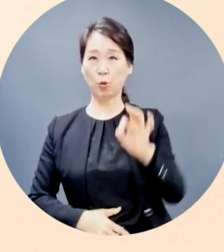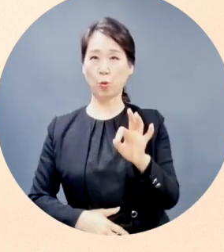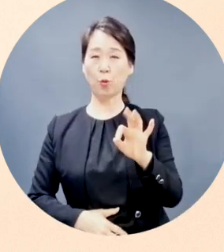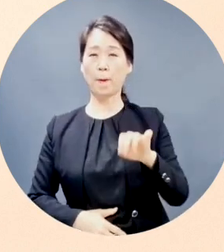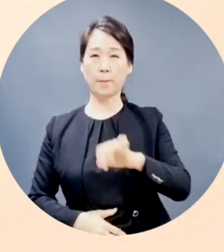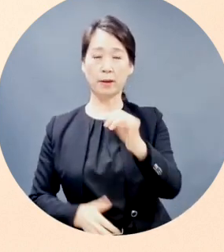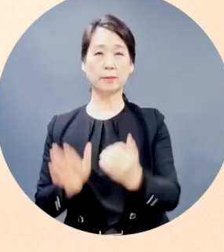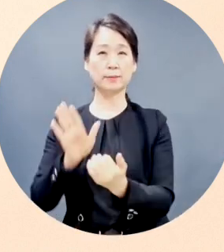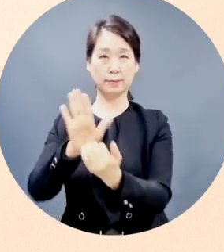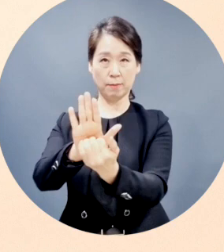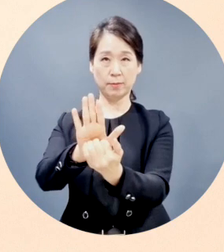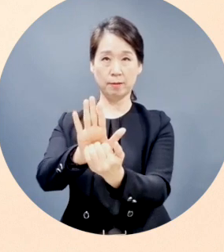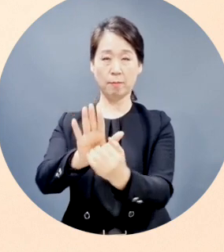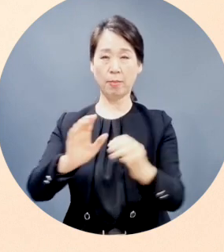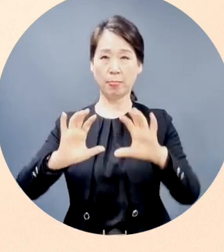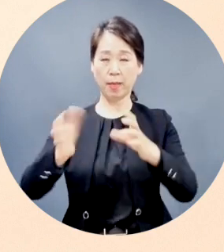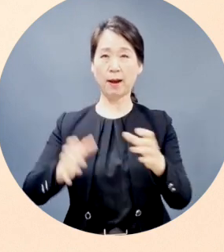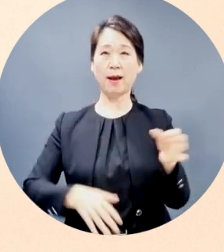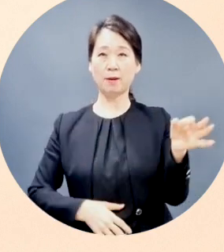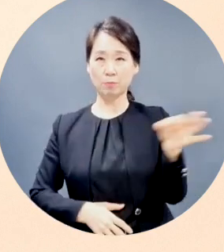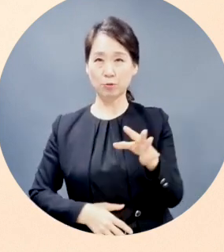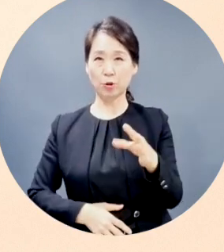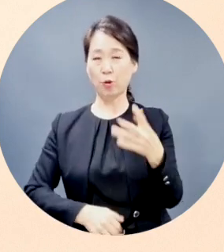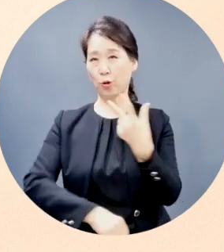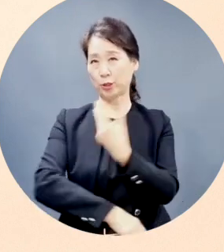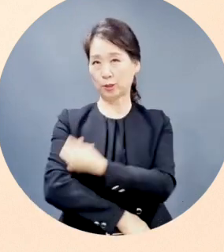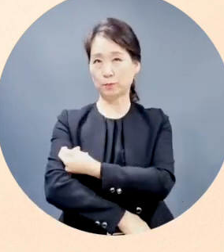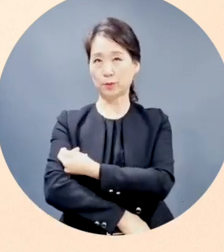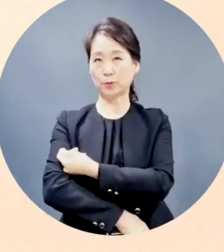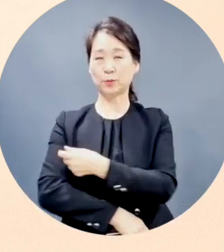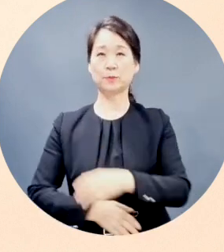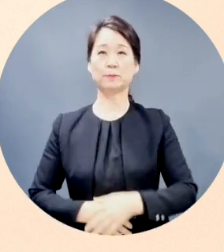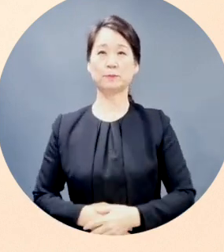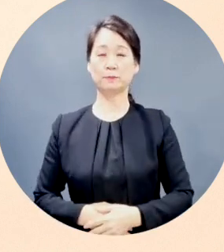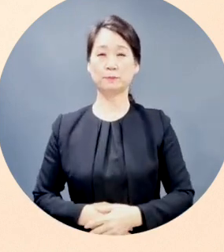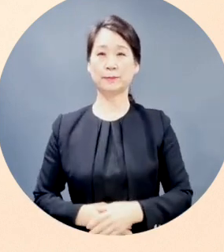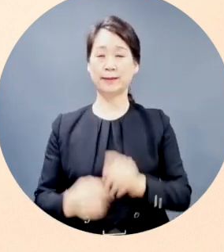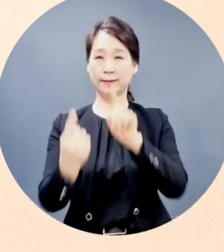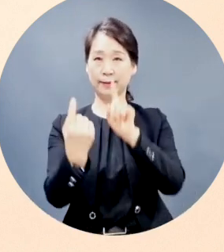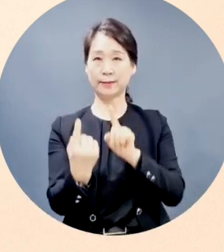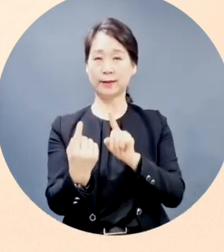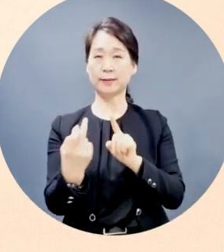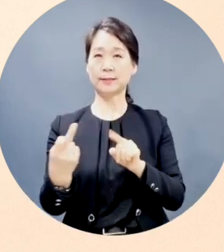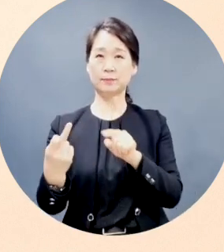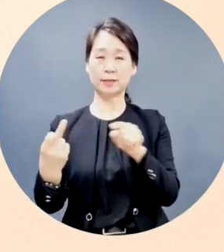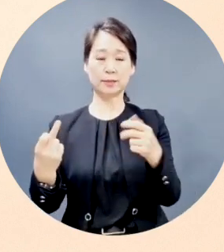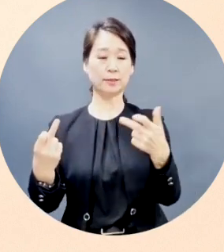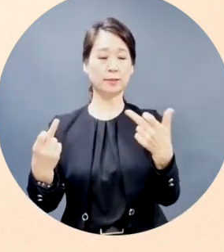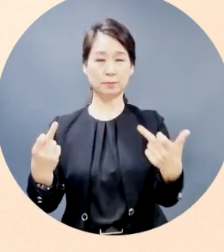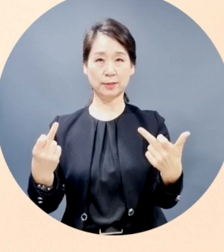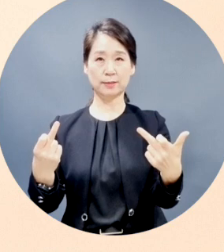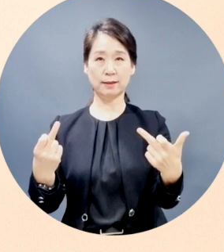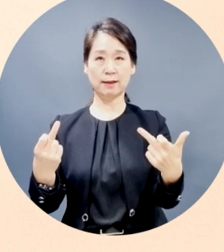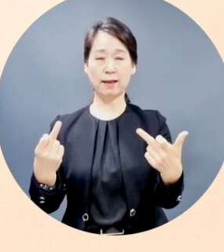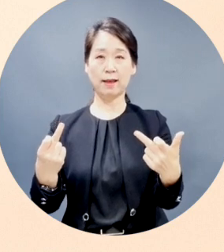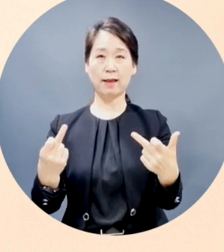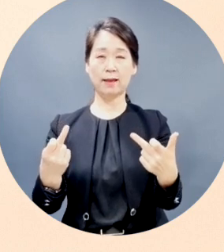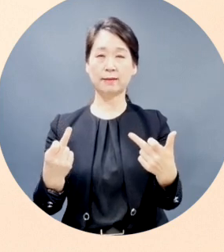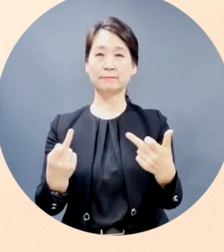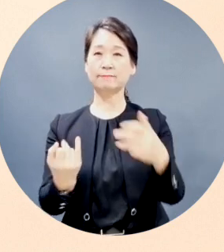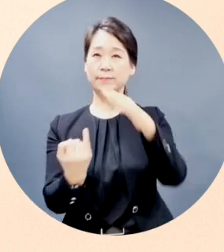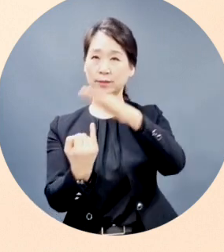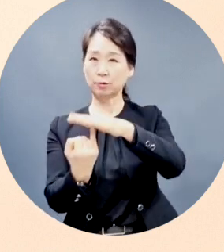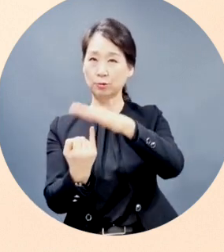감염 예방을 위해 국가에서 무료 예방접종을 시행하고 있습니다. 대상자는 만 12세에서 17세